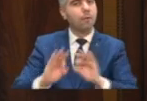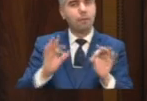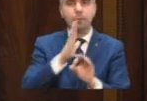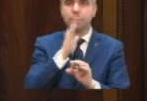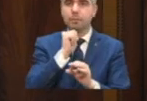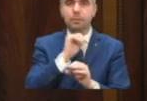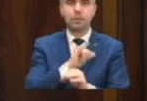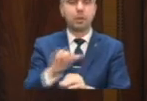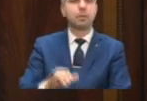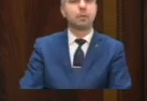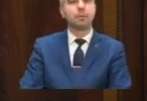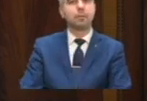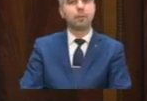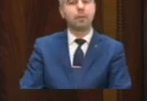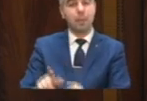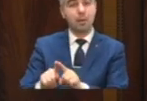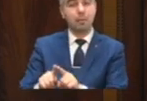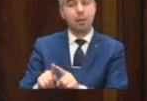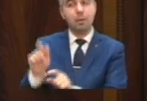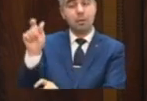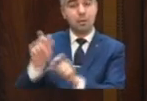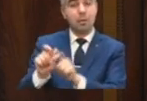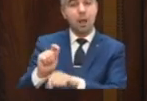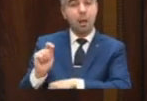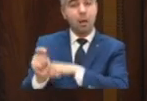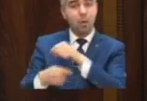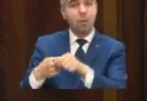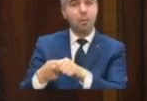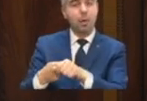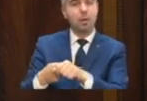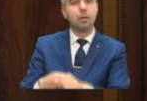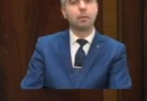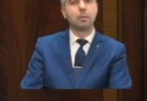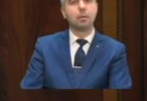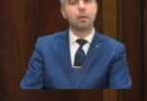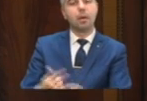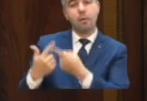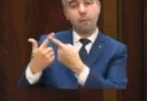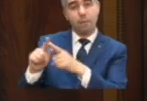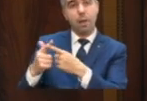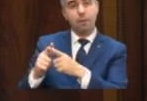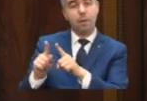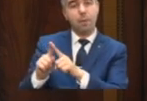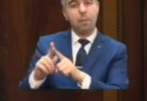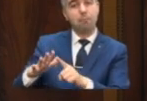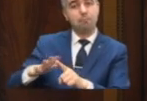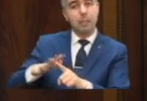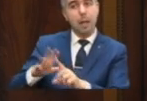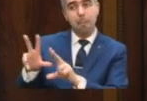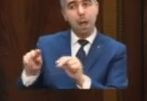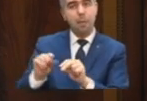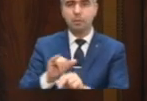اليومية لأبناء البادية، بالنظر لخصوصيتها واختلافها عن المدن، الأمر